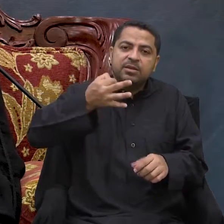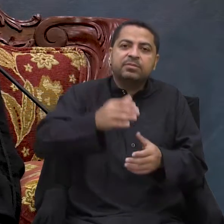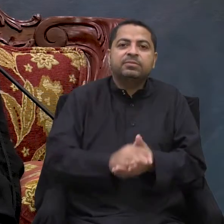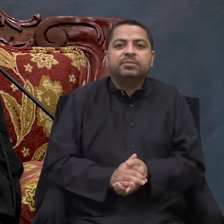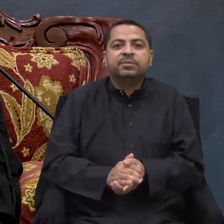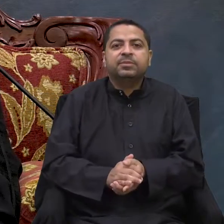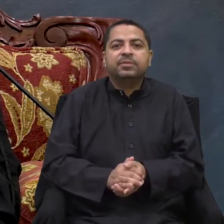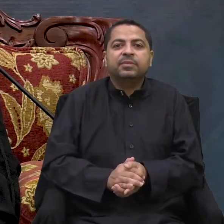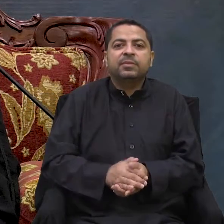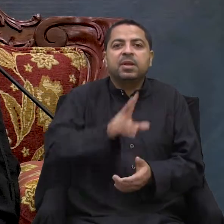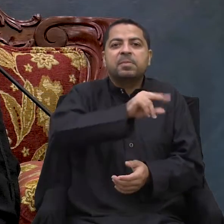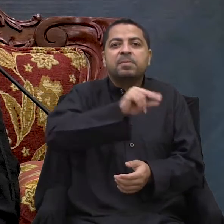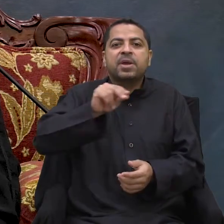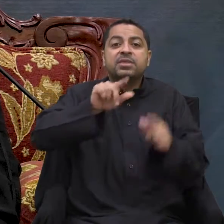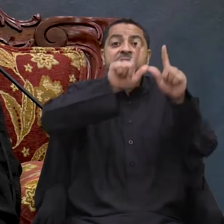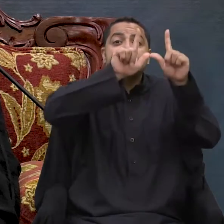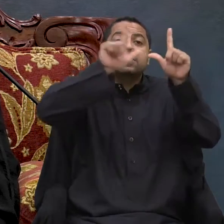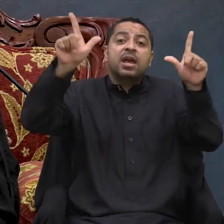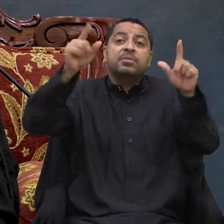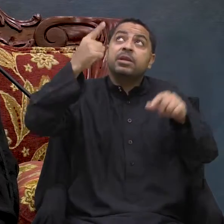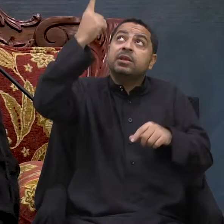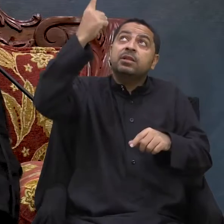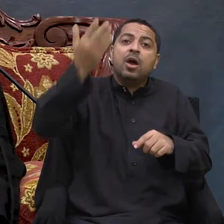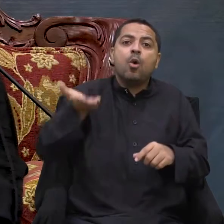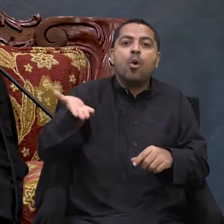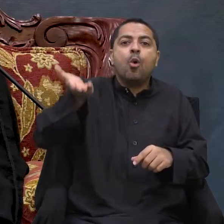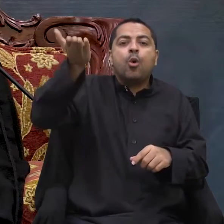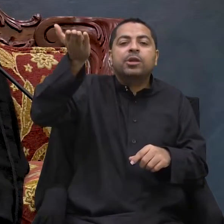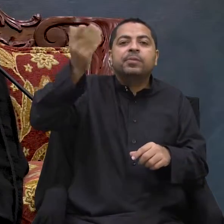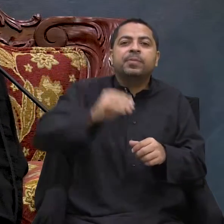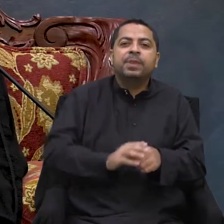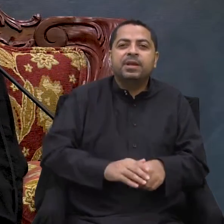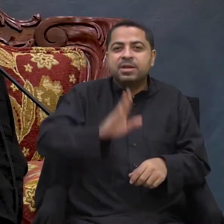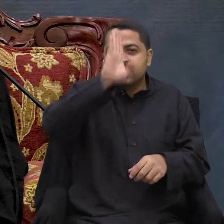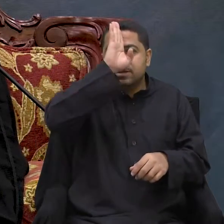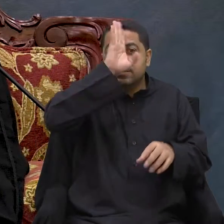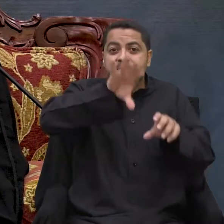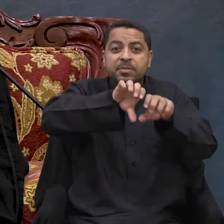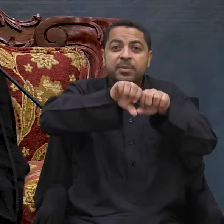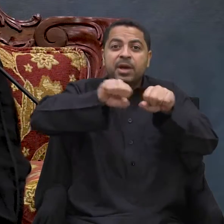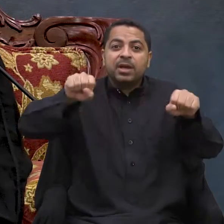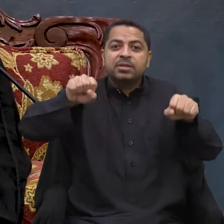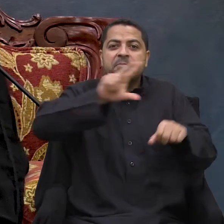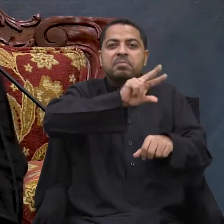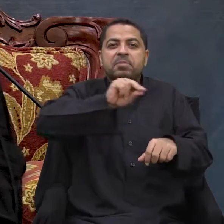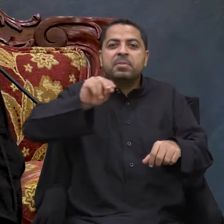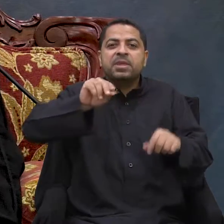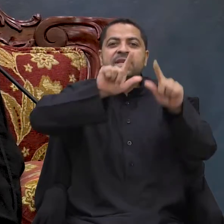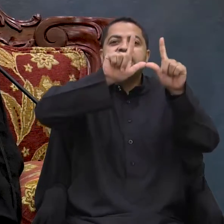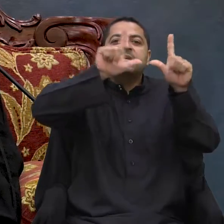كلمة الله هي العليا. الحسين تحول إلى كلمة